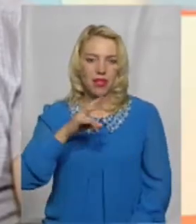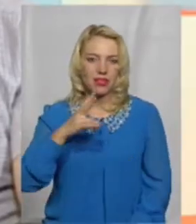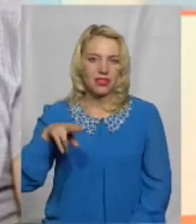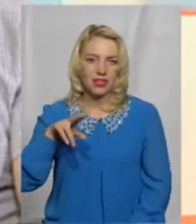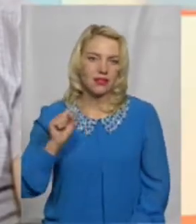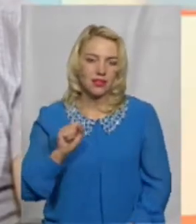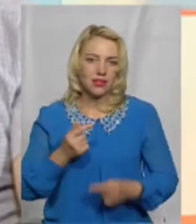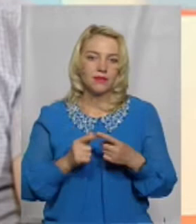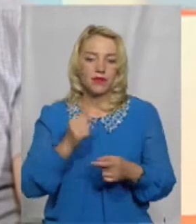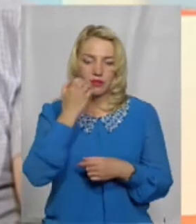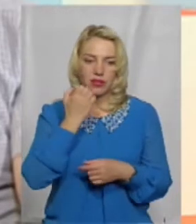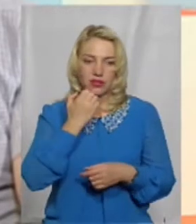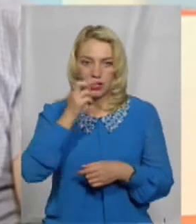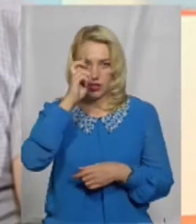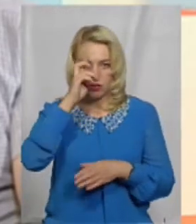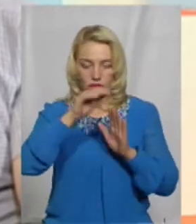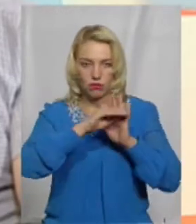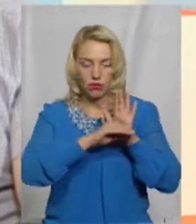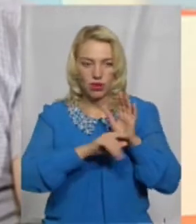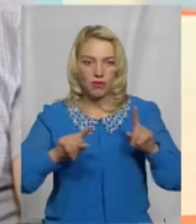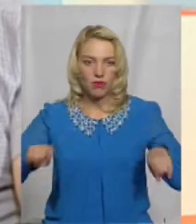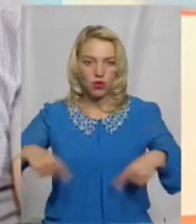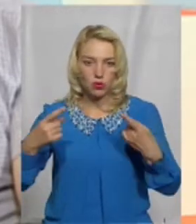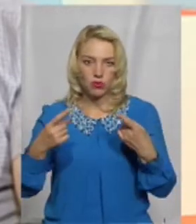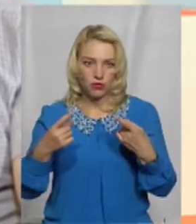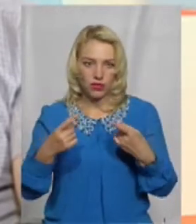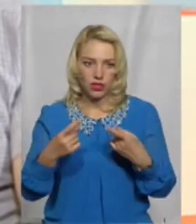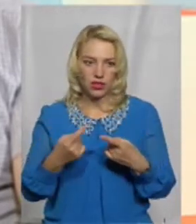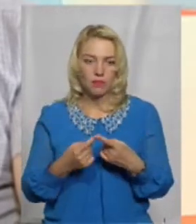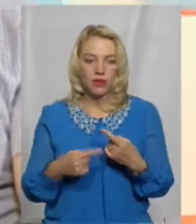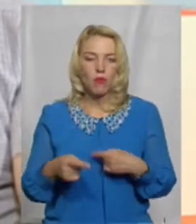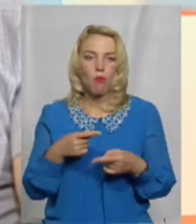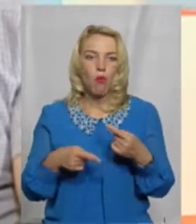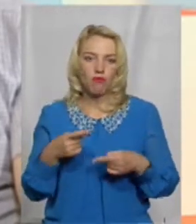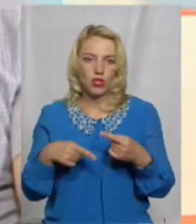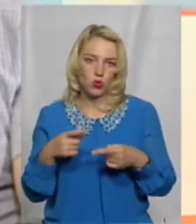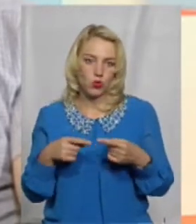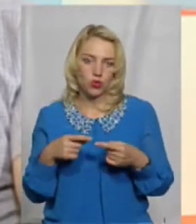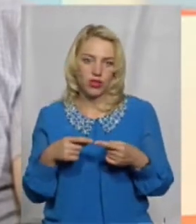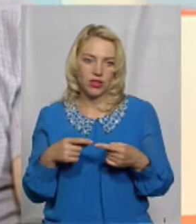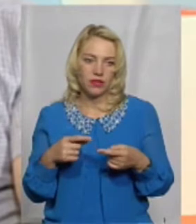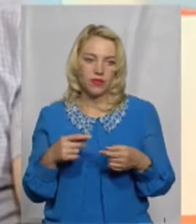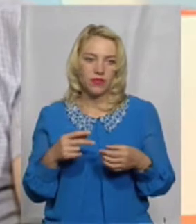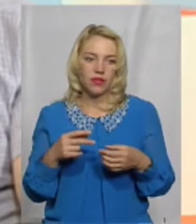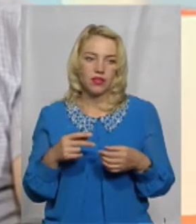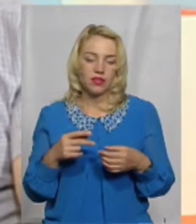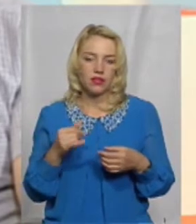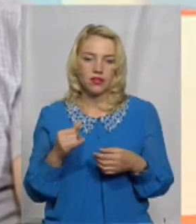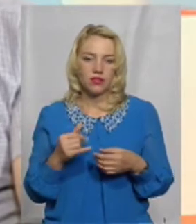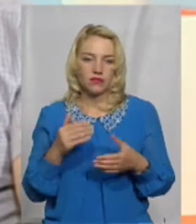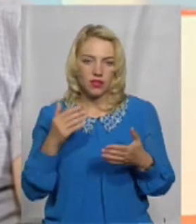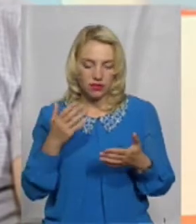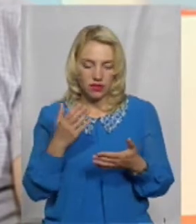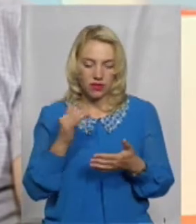Вони, благодаря государственній програмі, возобновили, його повернули, скажімо, що знову є така